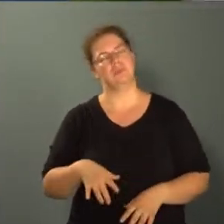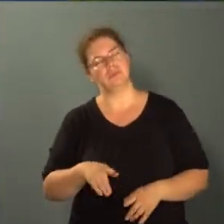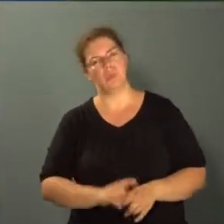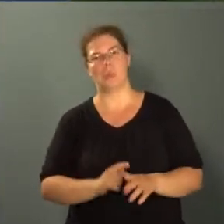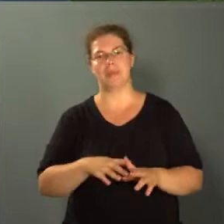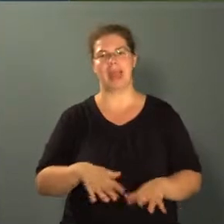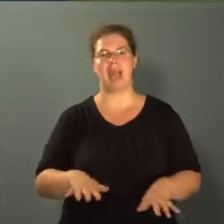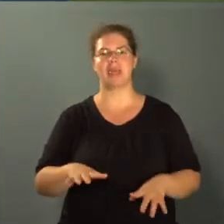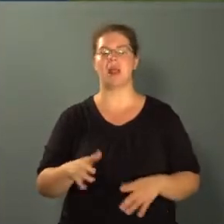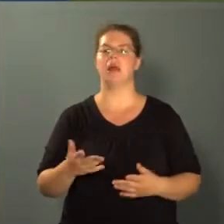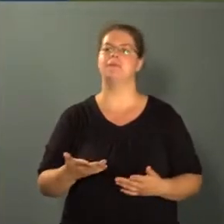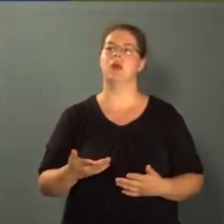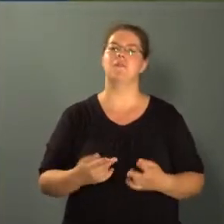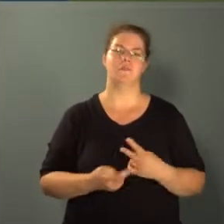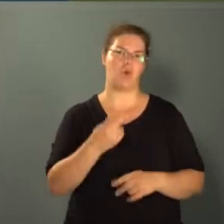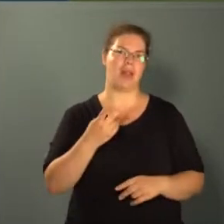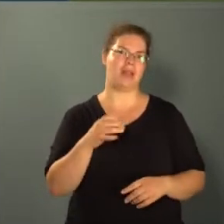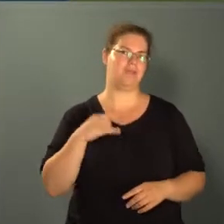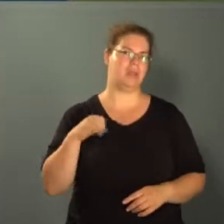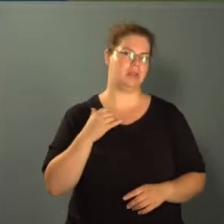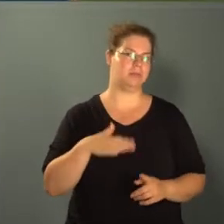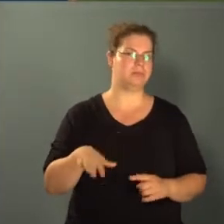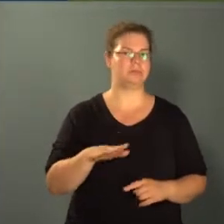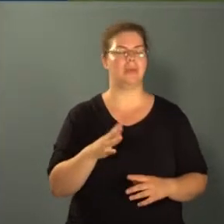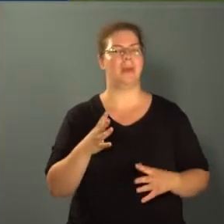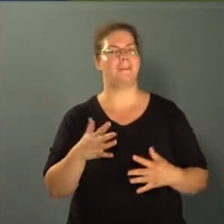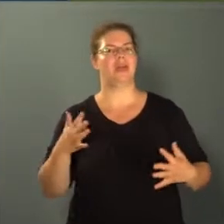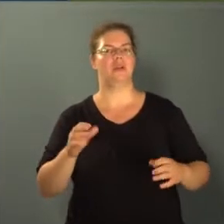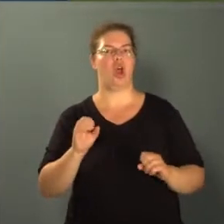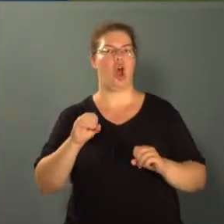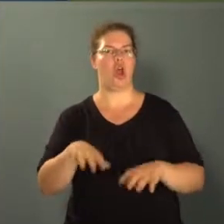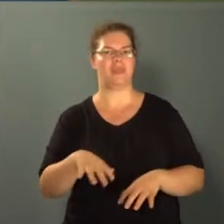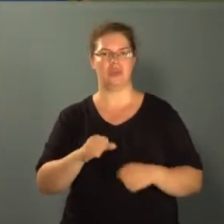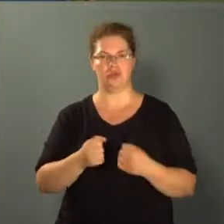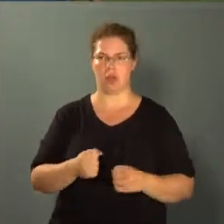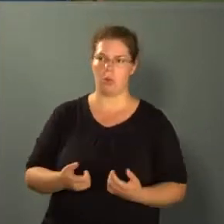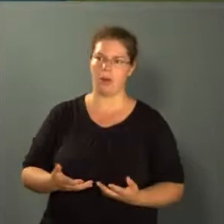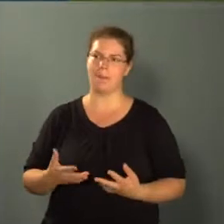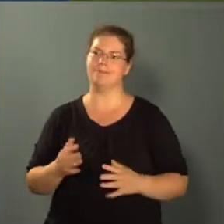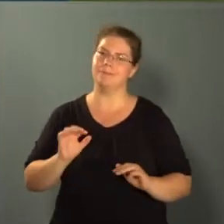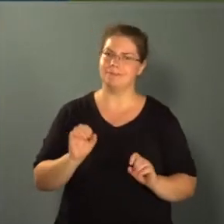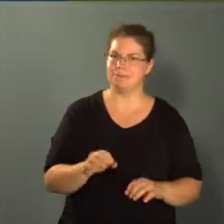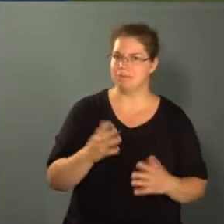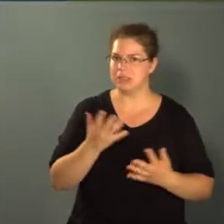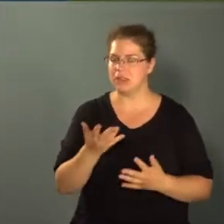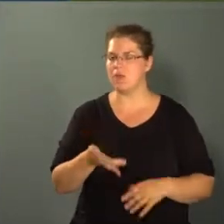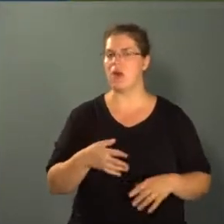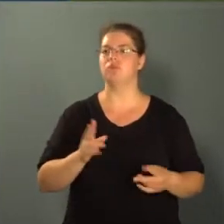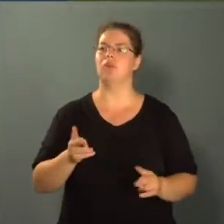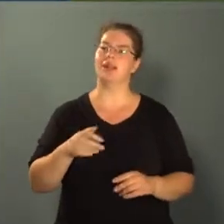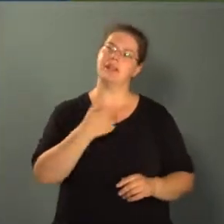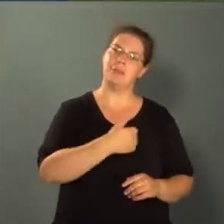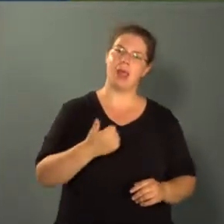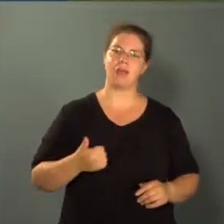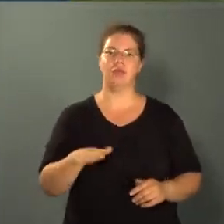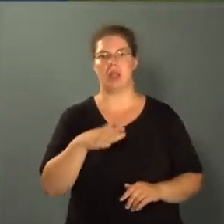általában, főleg a fiatalabbak házatáján mekkora hatást gyakorolnak, hogy bezavar mondjuk, hogyha valakit nem